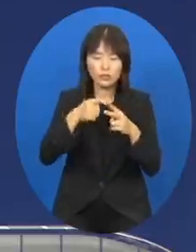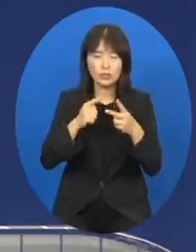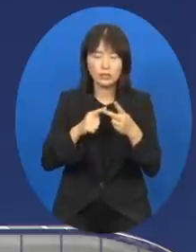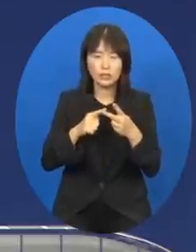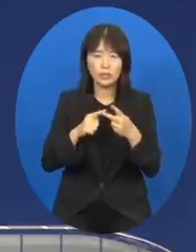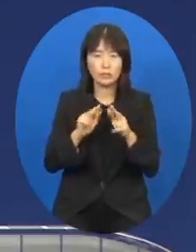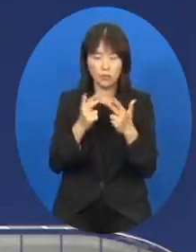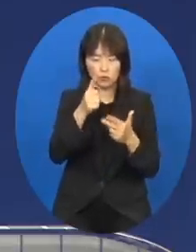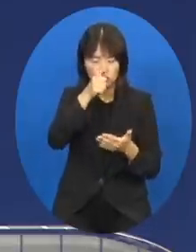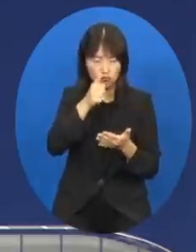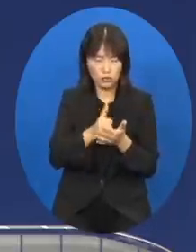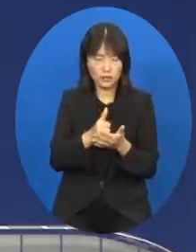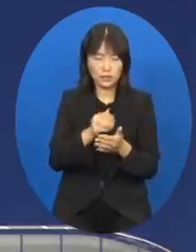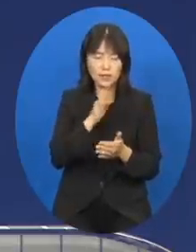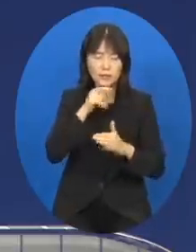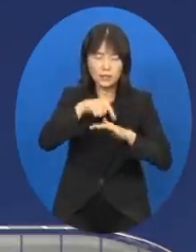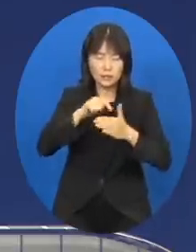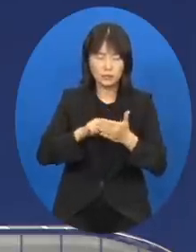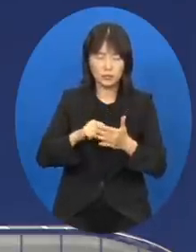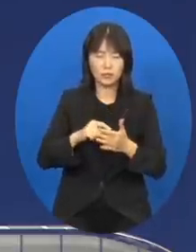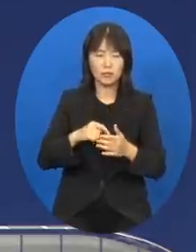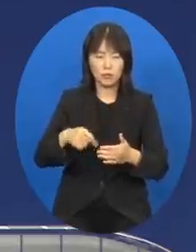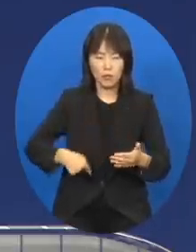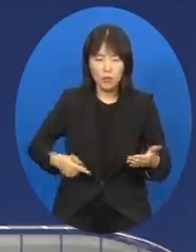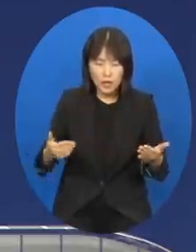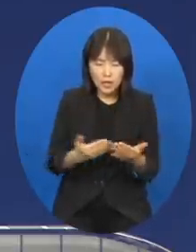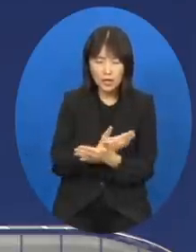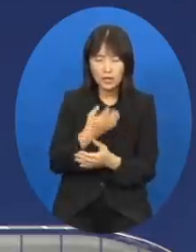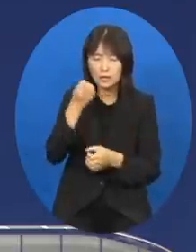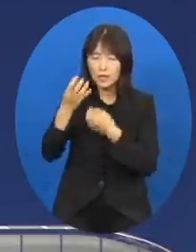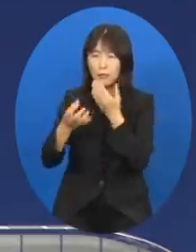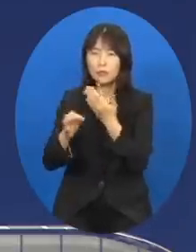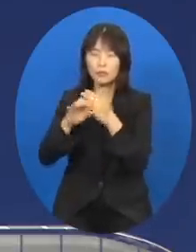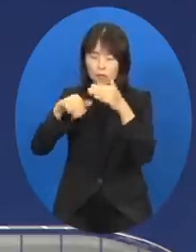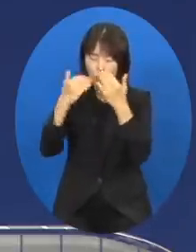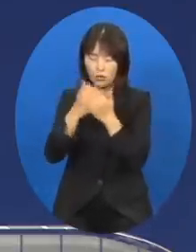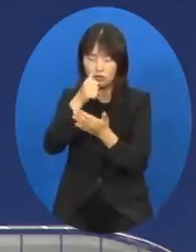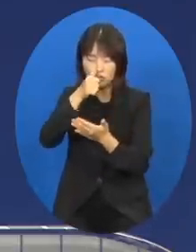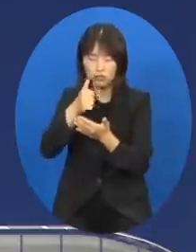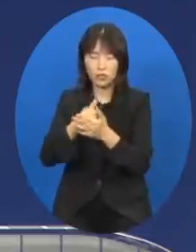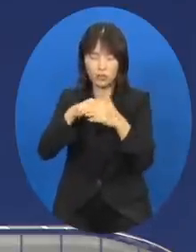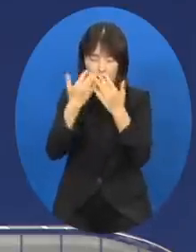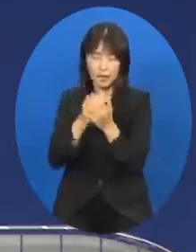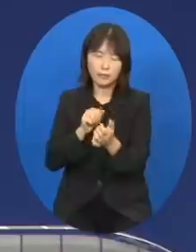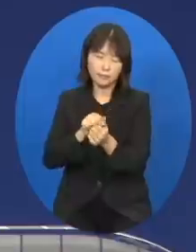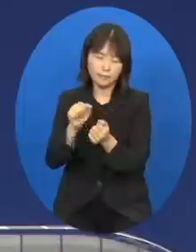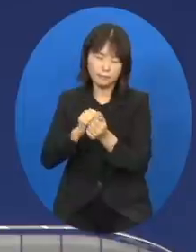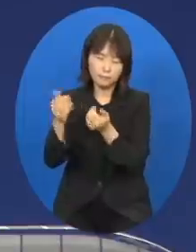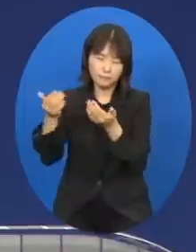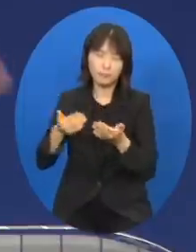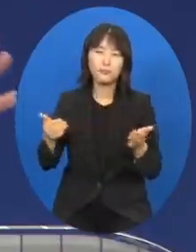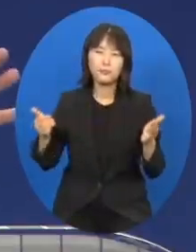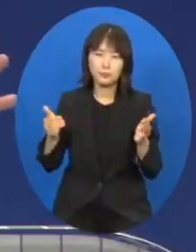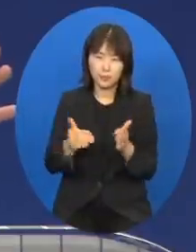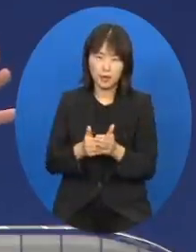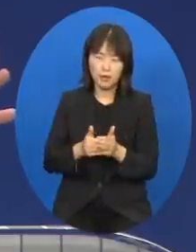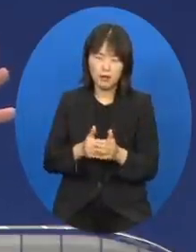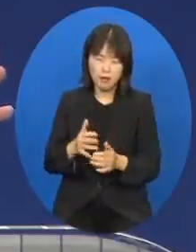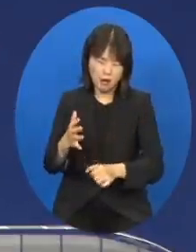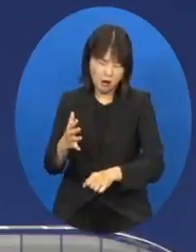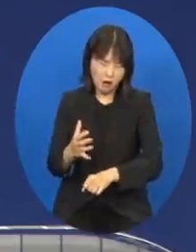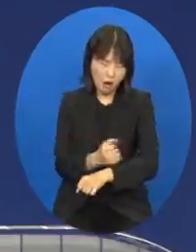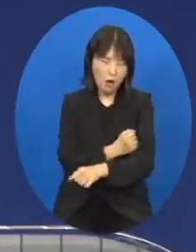회개하고 자백하면 그 모든 죄가 다 씻음을 받습니다. 엄청난